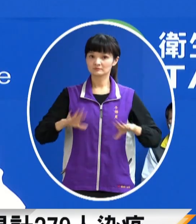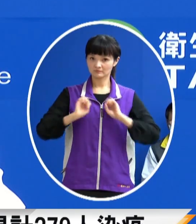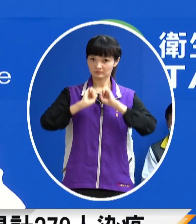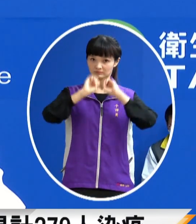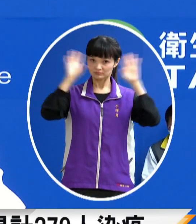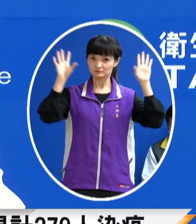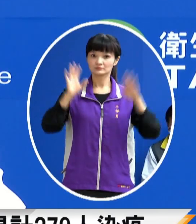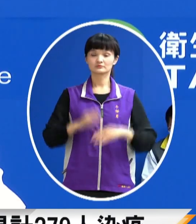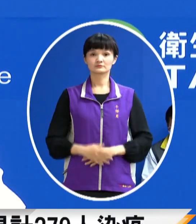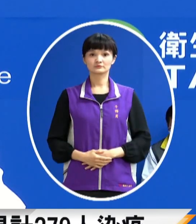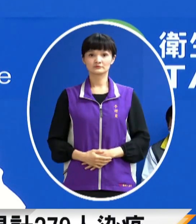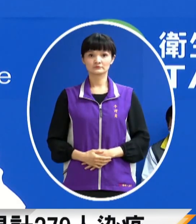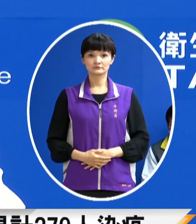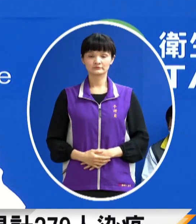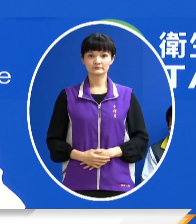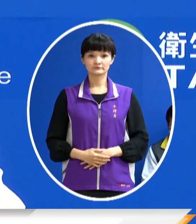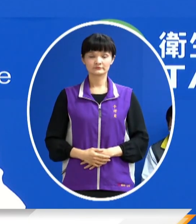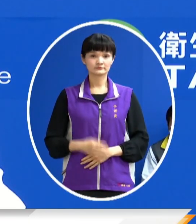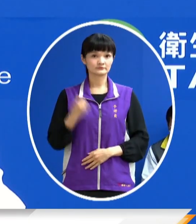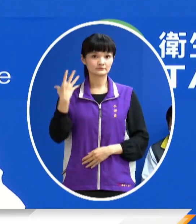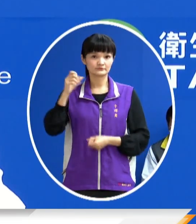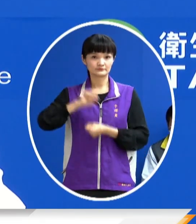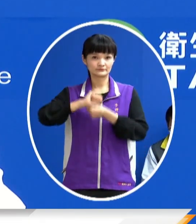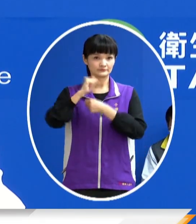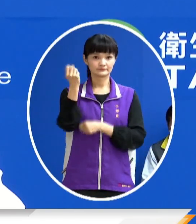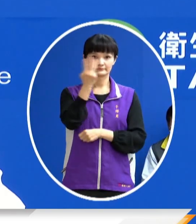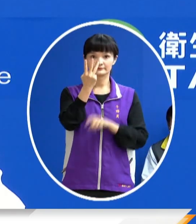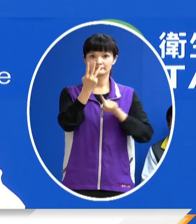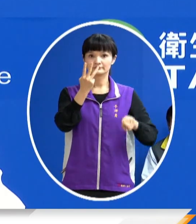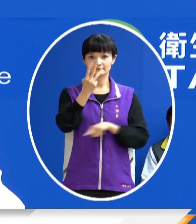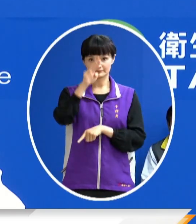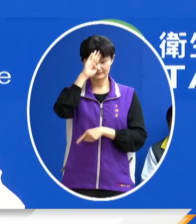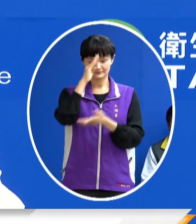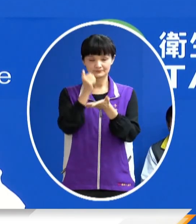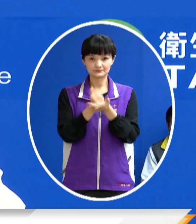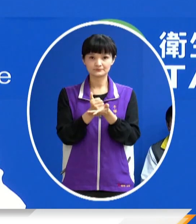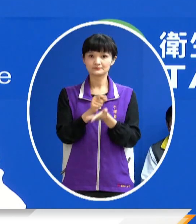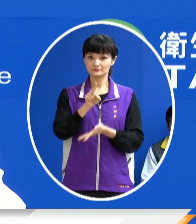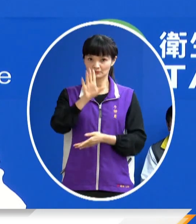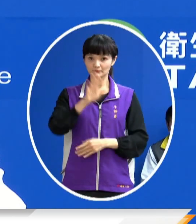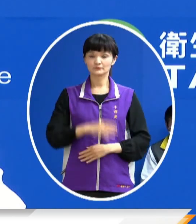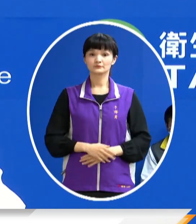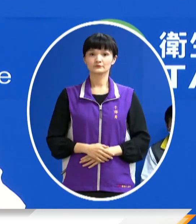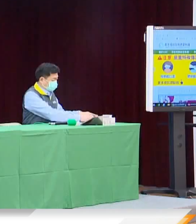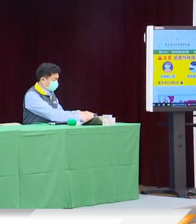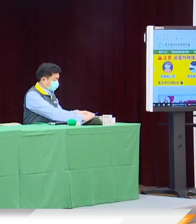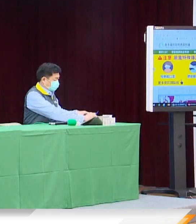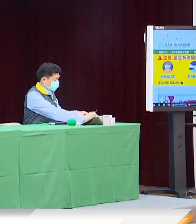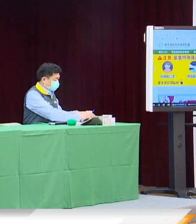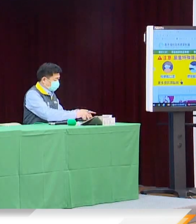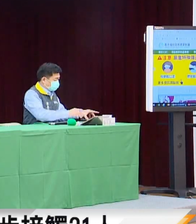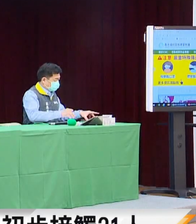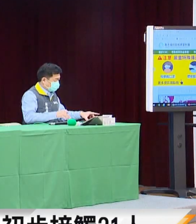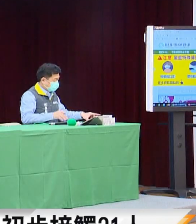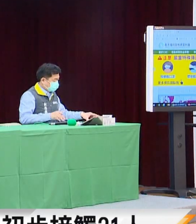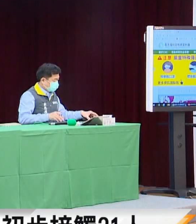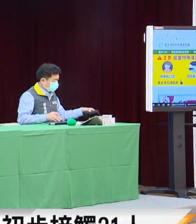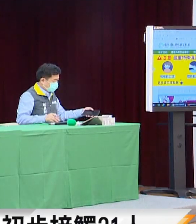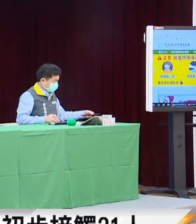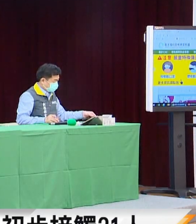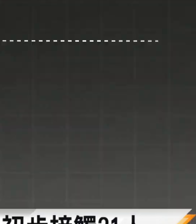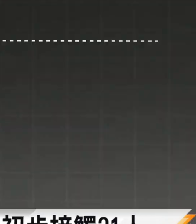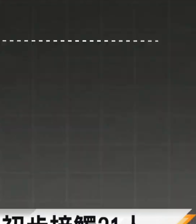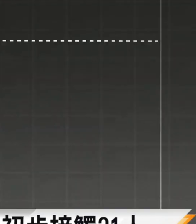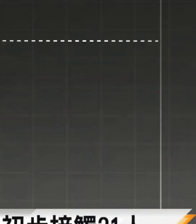们部就说，新增的三例的病例。 台湾新冠肺炎确诊又新